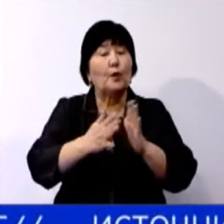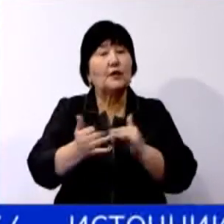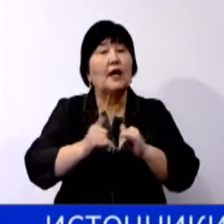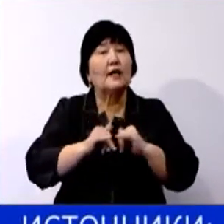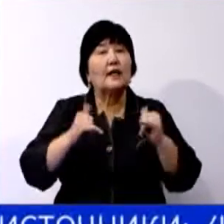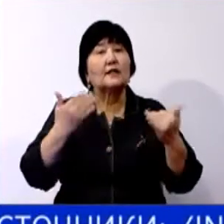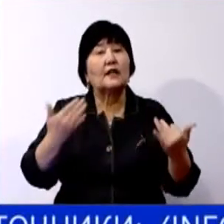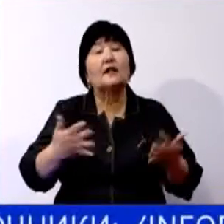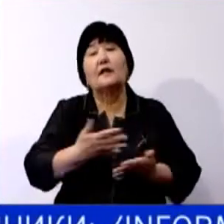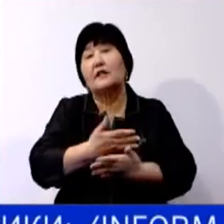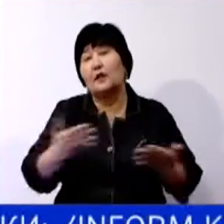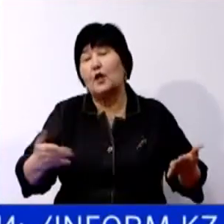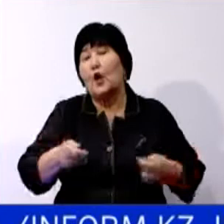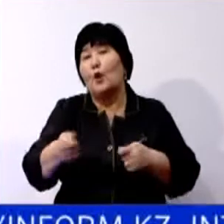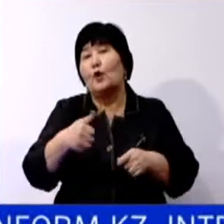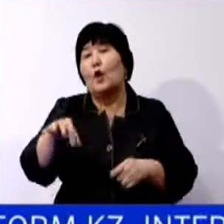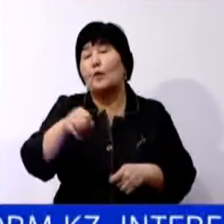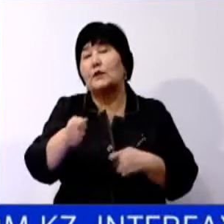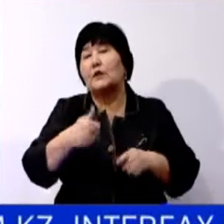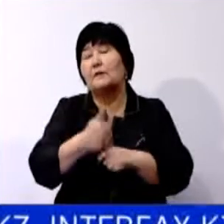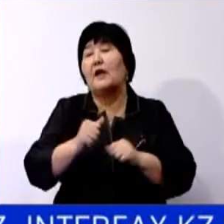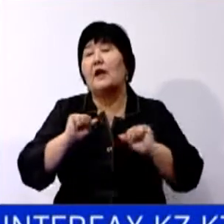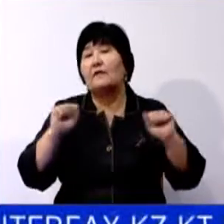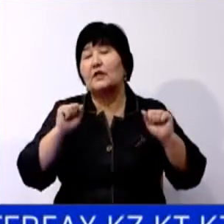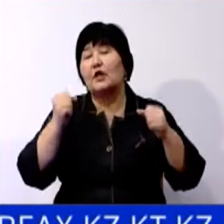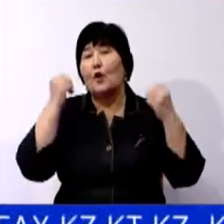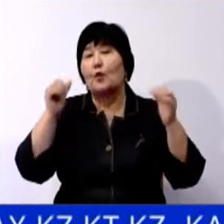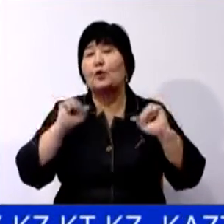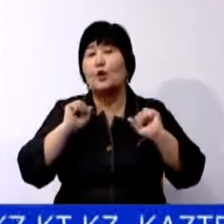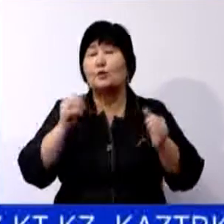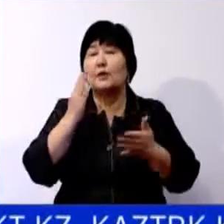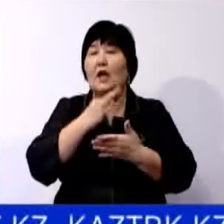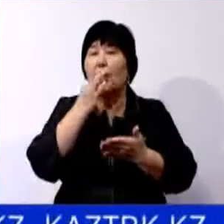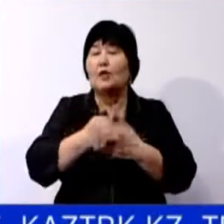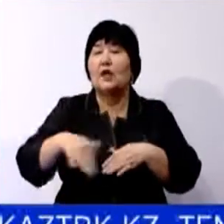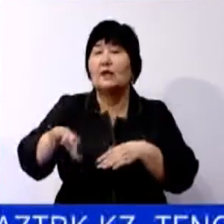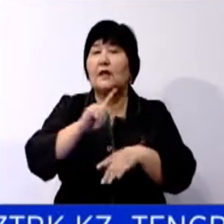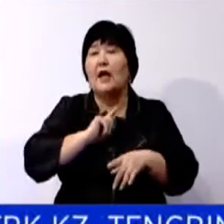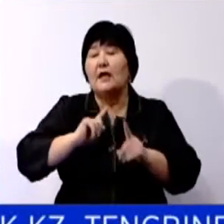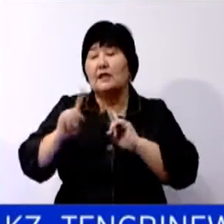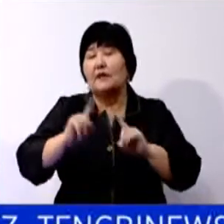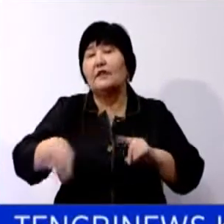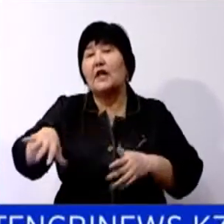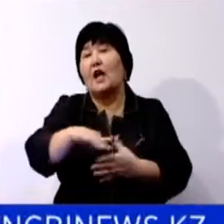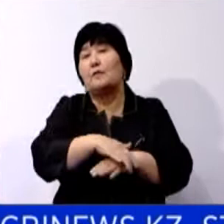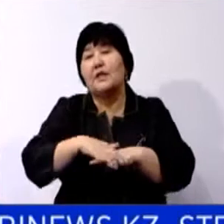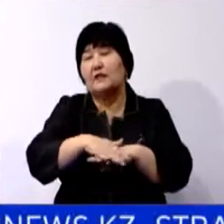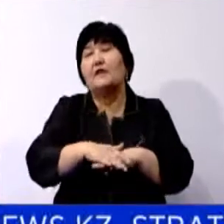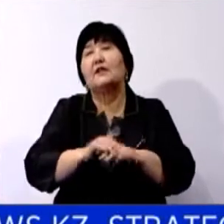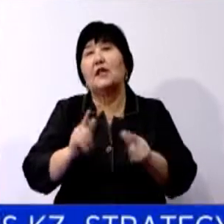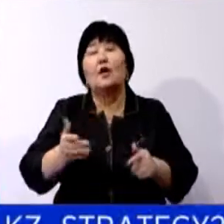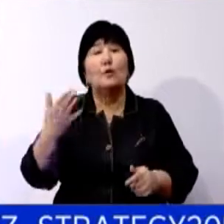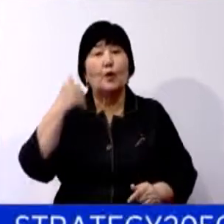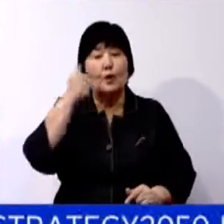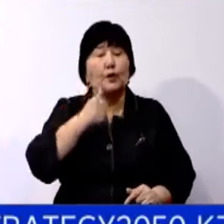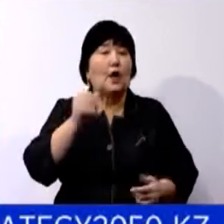их рядов руководства областного управления физической культуры и спорта держала отчет перед советом общественного согласия прошлом